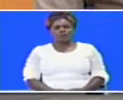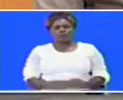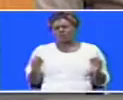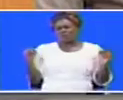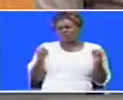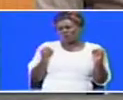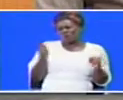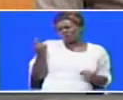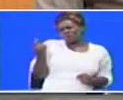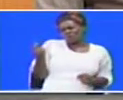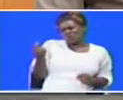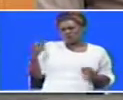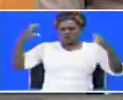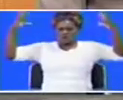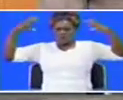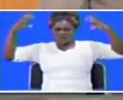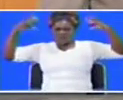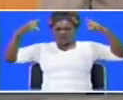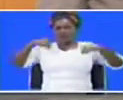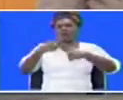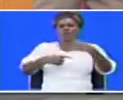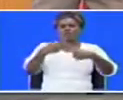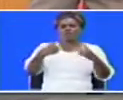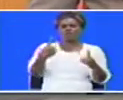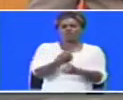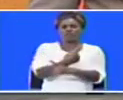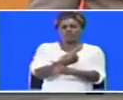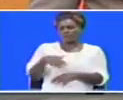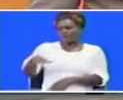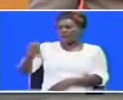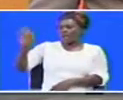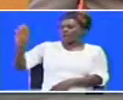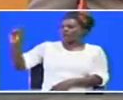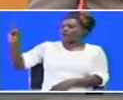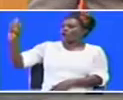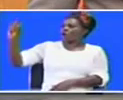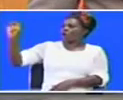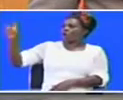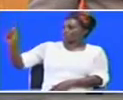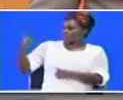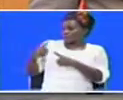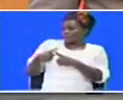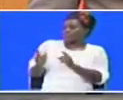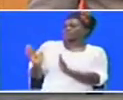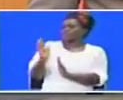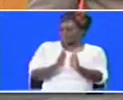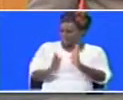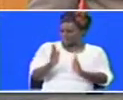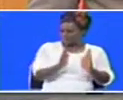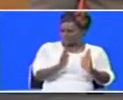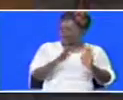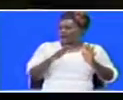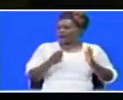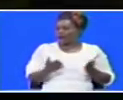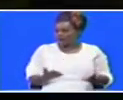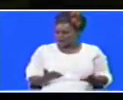Kijibaridi na vile vile mvua inaendelea kunyesha katika sehemu kadha jimbo hili la Bomet, lakini kuhusiana na maandalizi ni kwamba